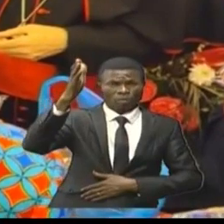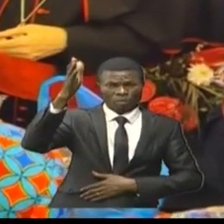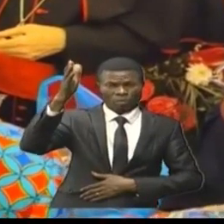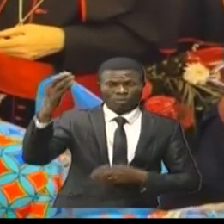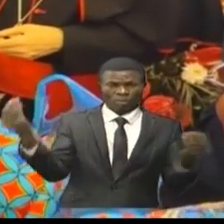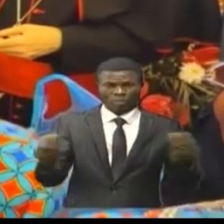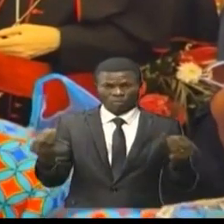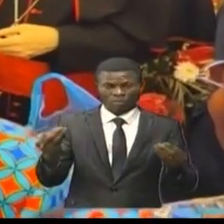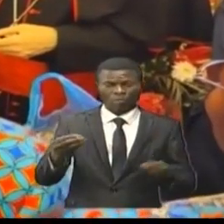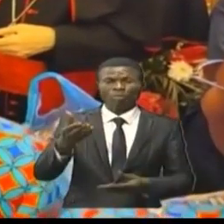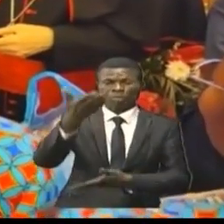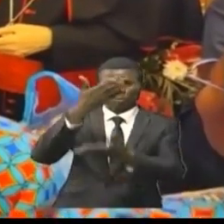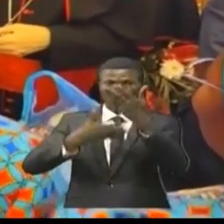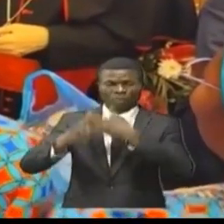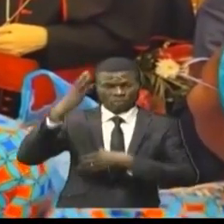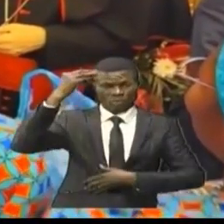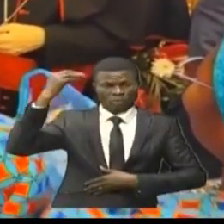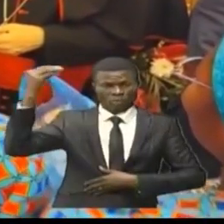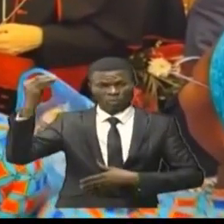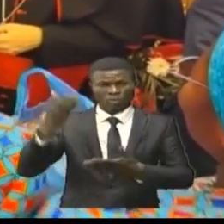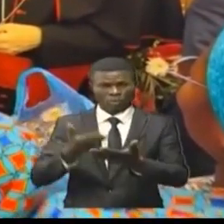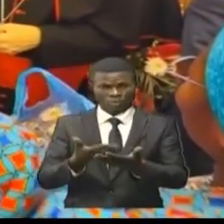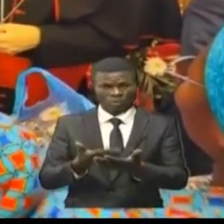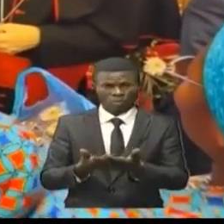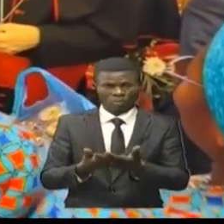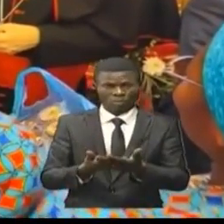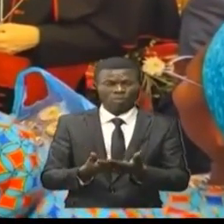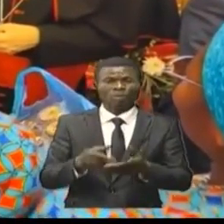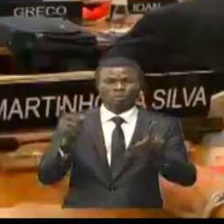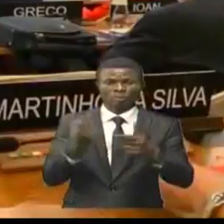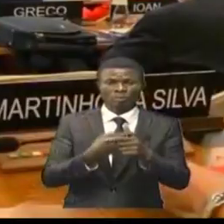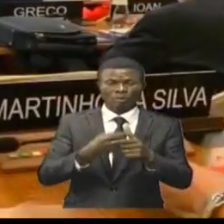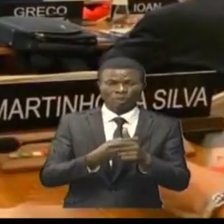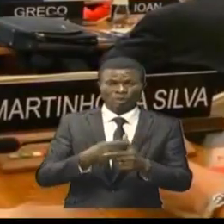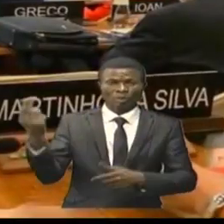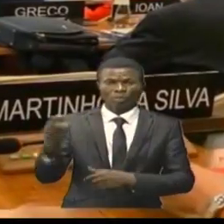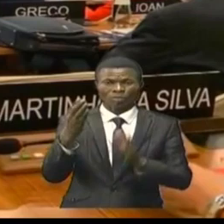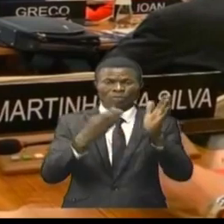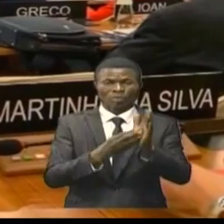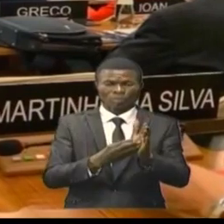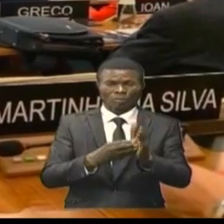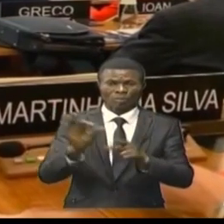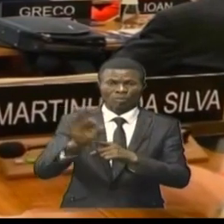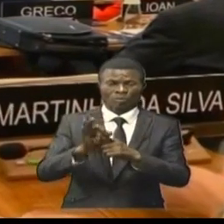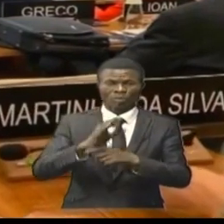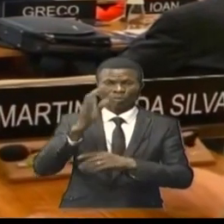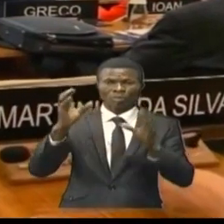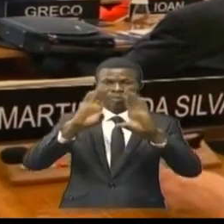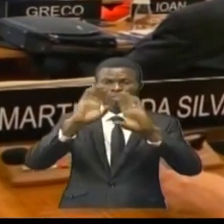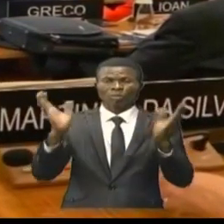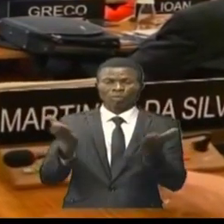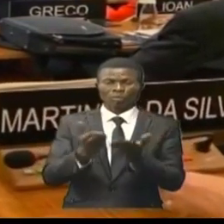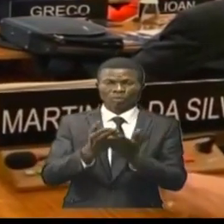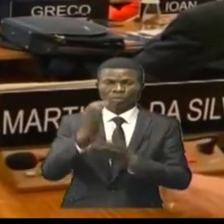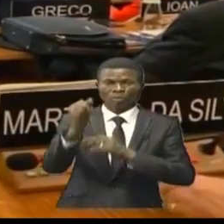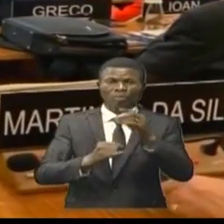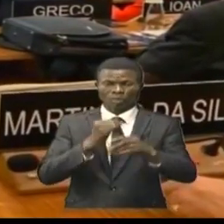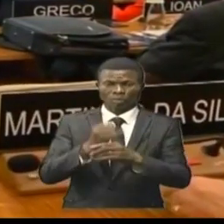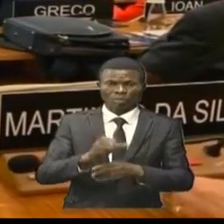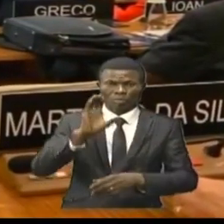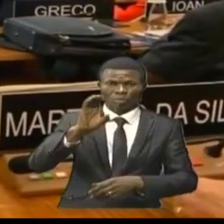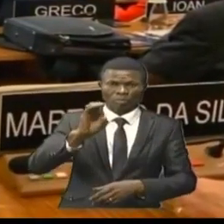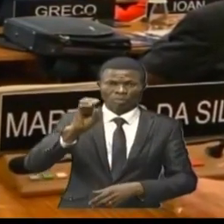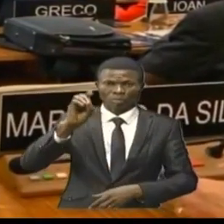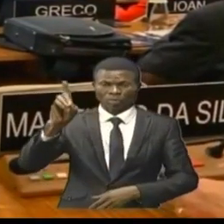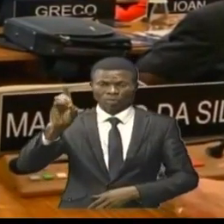afin d'échanger sur ces différents sujets. A noter que la 29e session du Comité international de bioéthique CIB en cycle